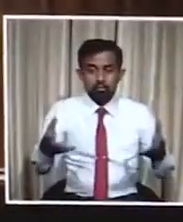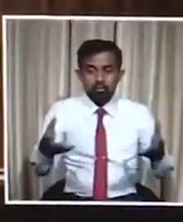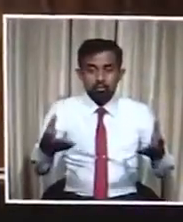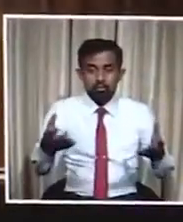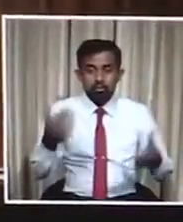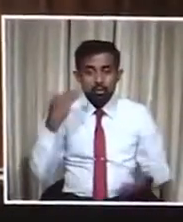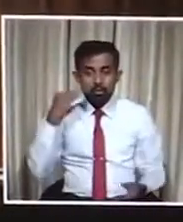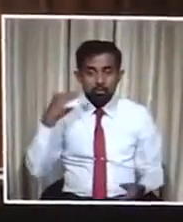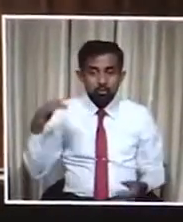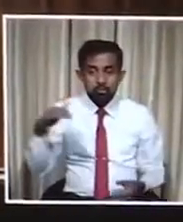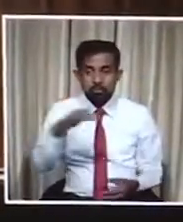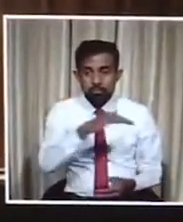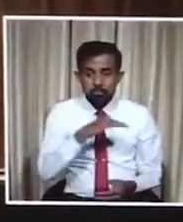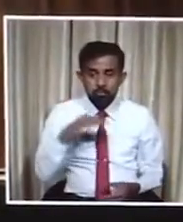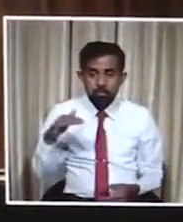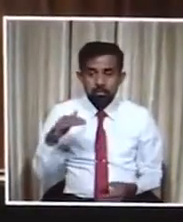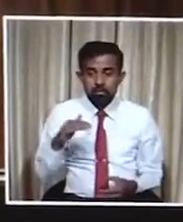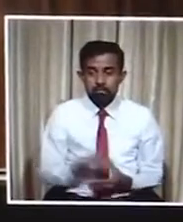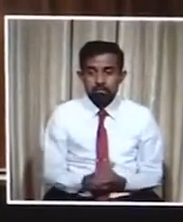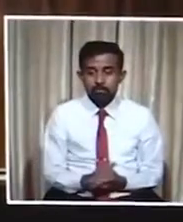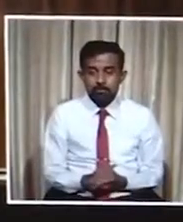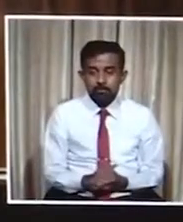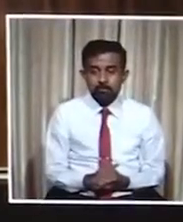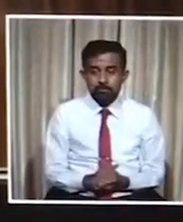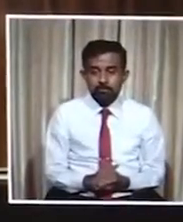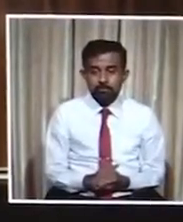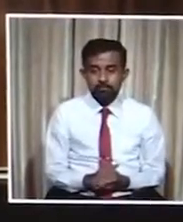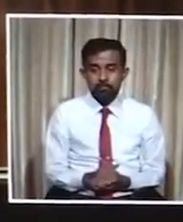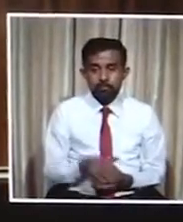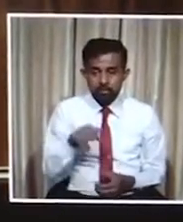ஒப்படைக்கப்பட்ட அந்த மக்கள் இன்று